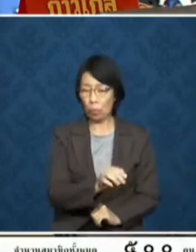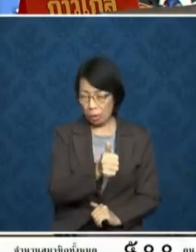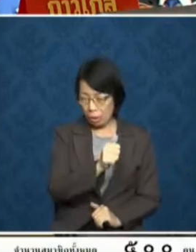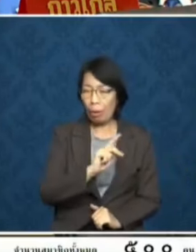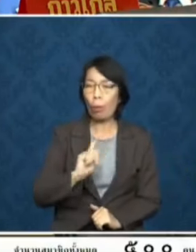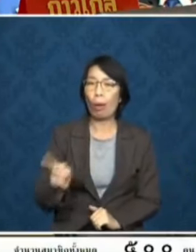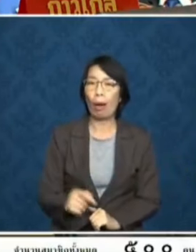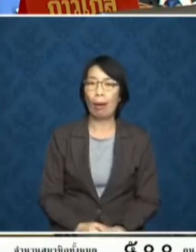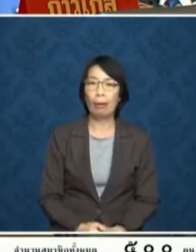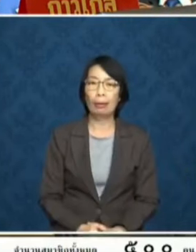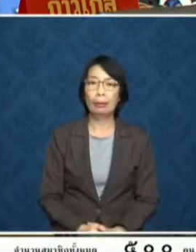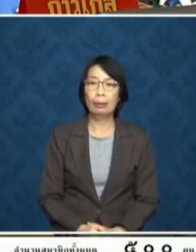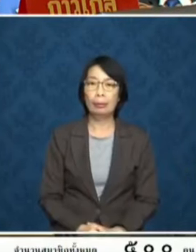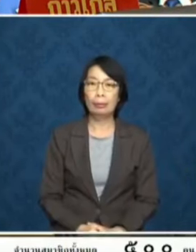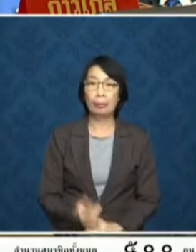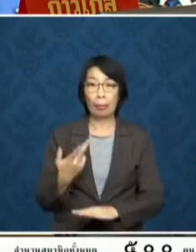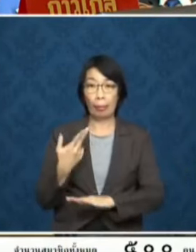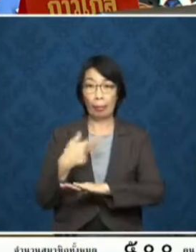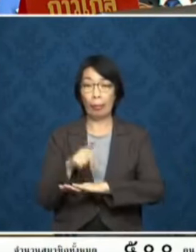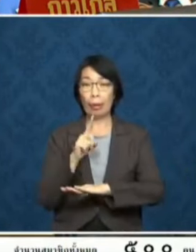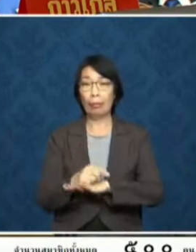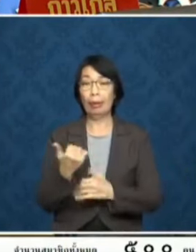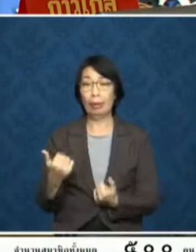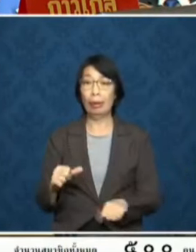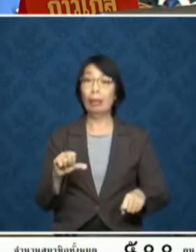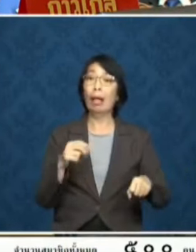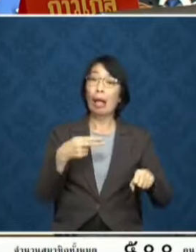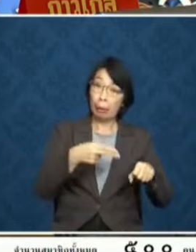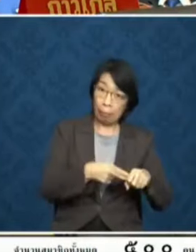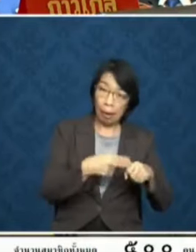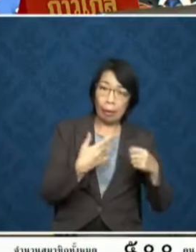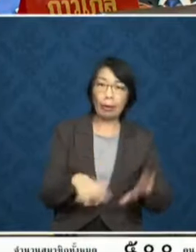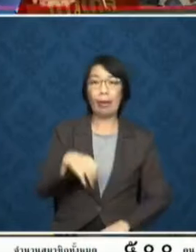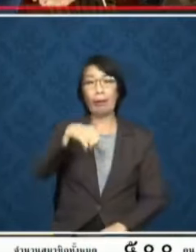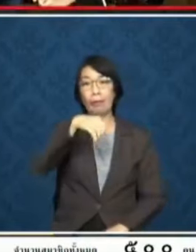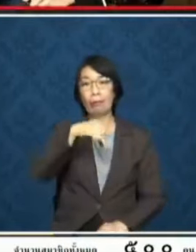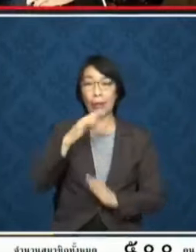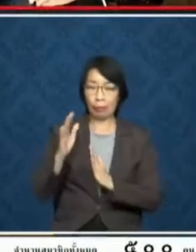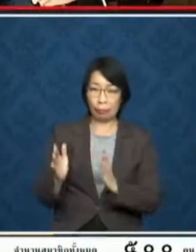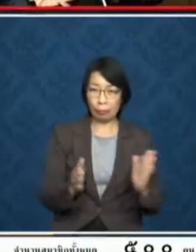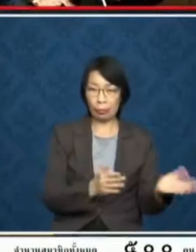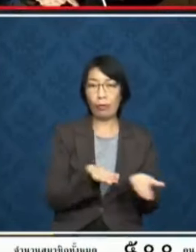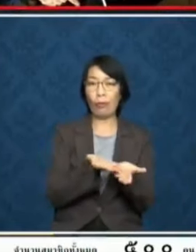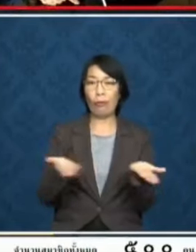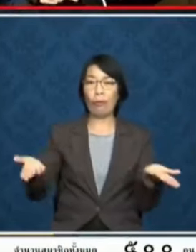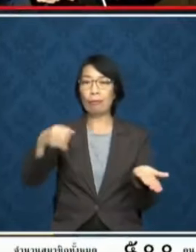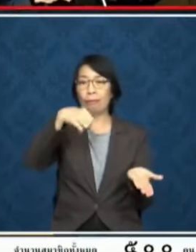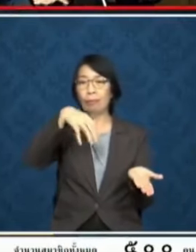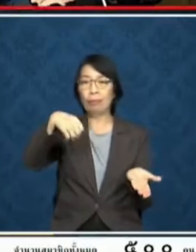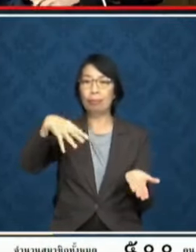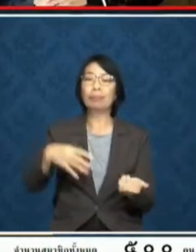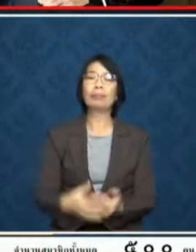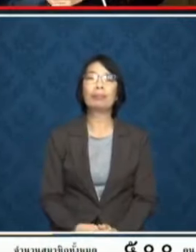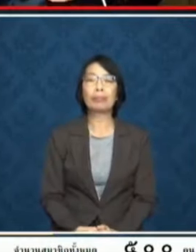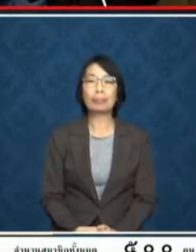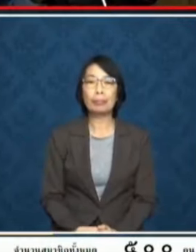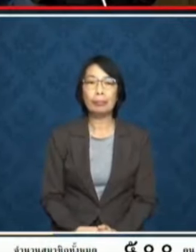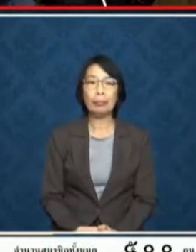ค่ะท่านประธานคะนอกจากน้ำมันไฟฟ้าไปต่อกันที่โซลาร์ฟาร์มค่ะ